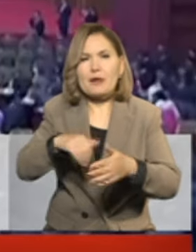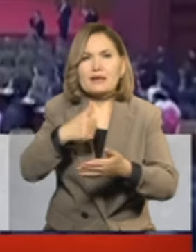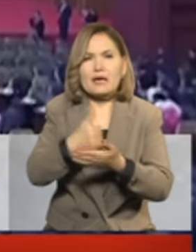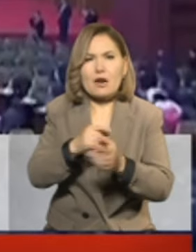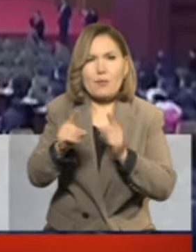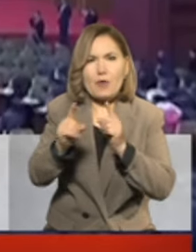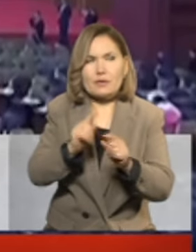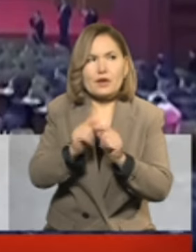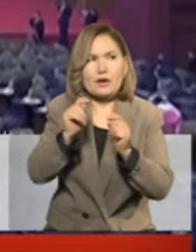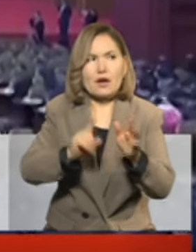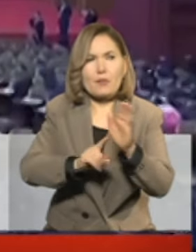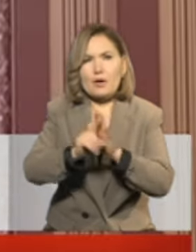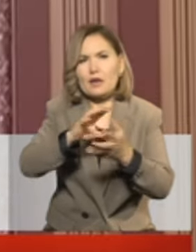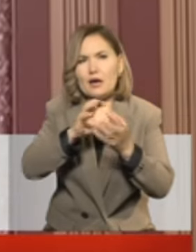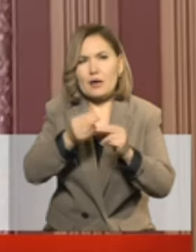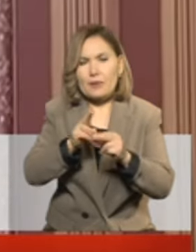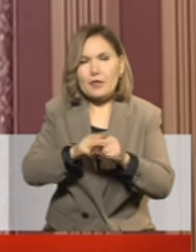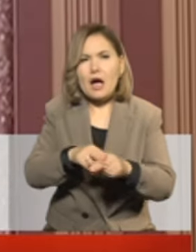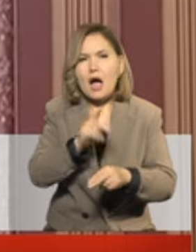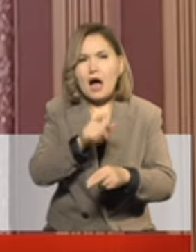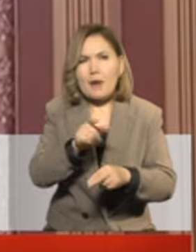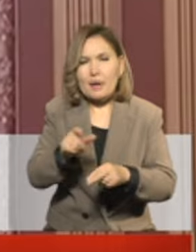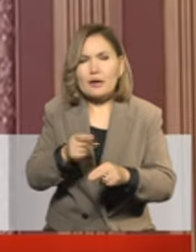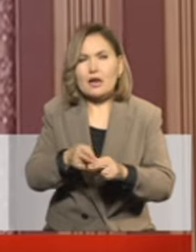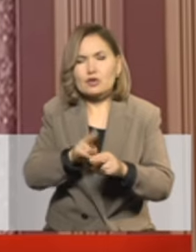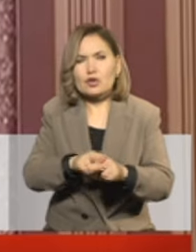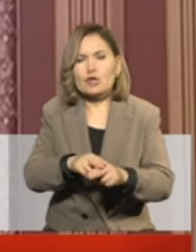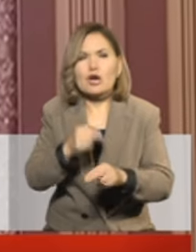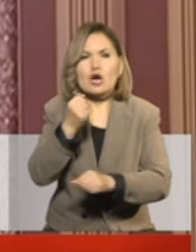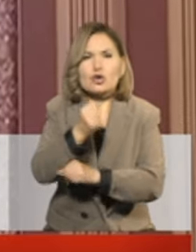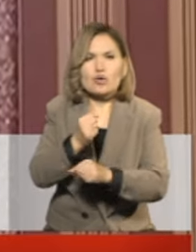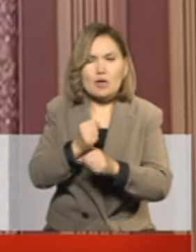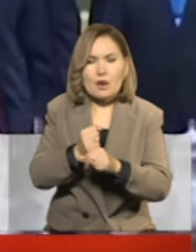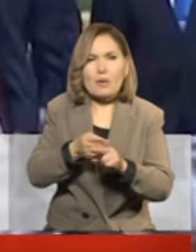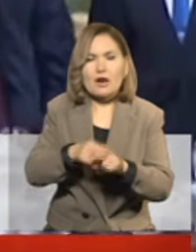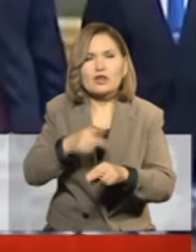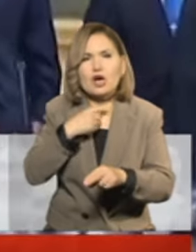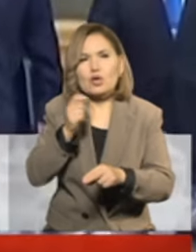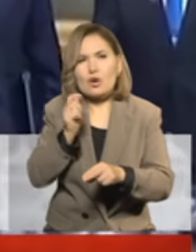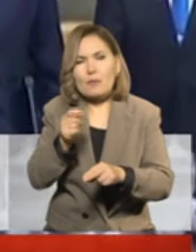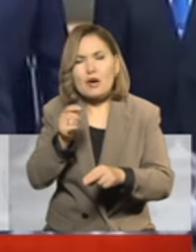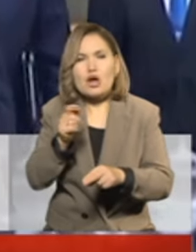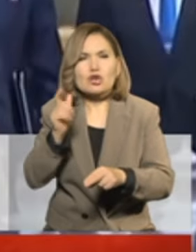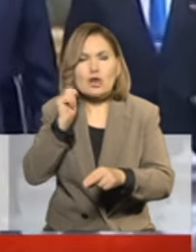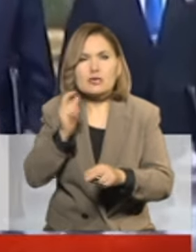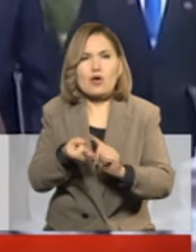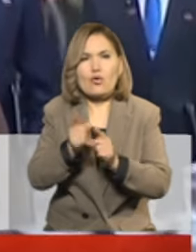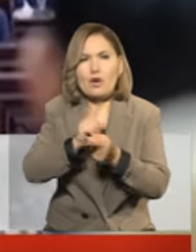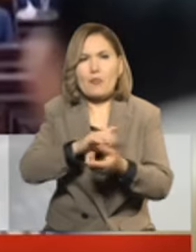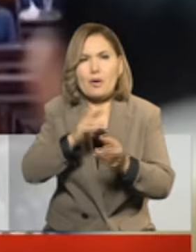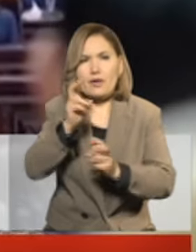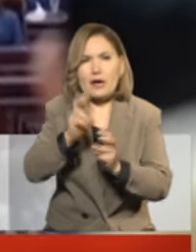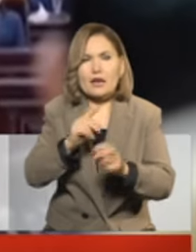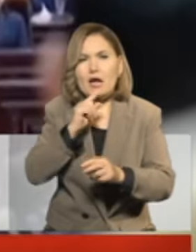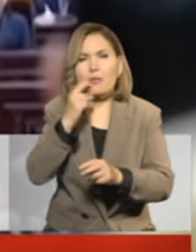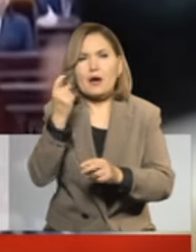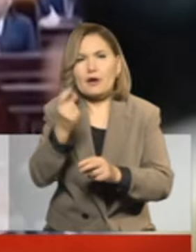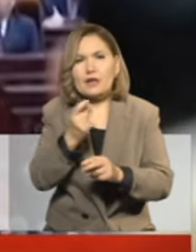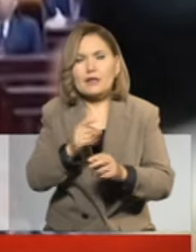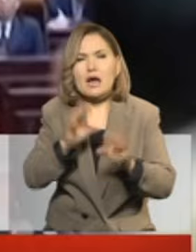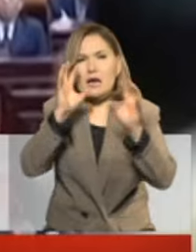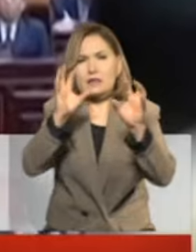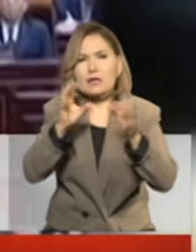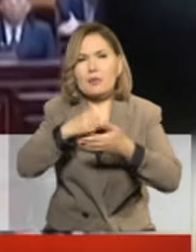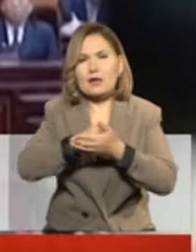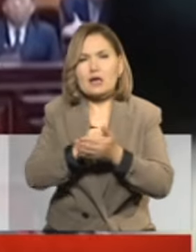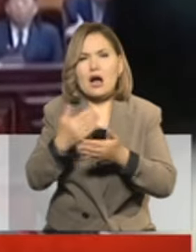негізгі сессиясы ашылды. Онда азаматтардың еңбекке араласу және дауыс беру жасы өзгертіліп, өнер кәсіп пен экономика жайлы